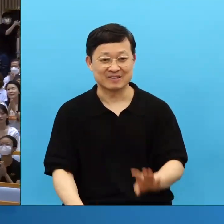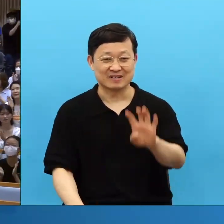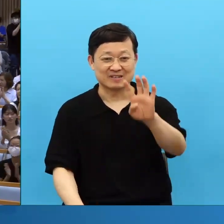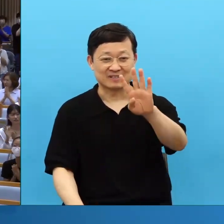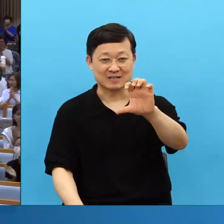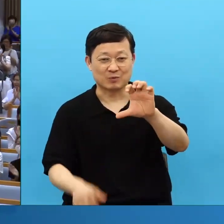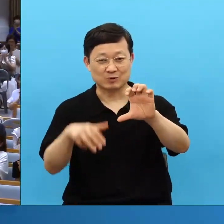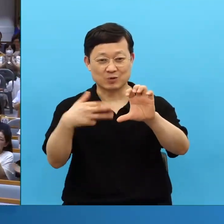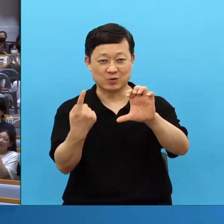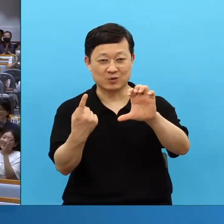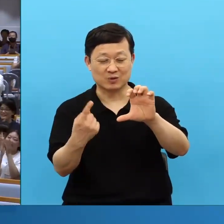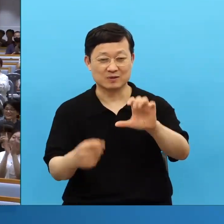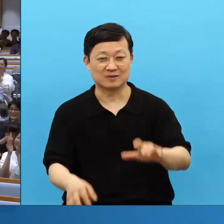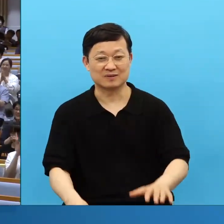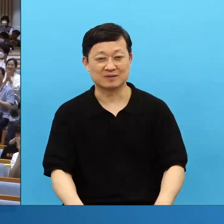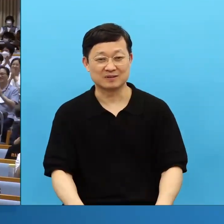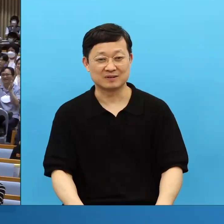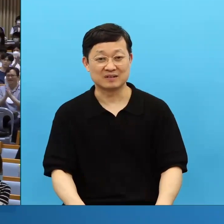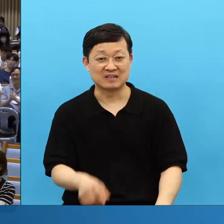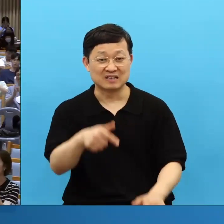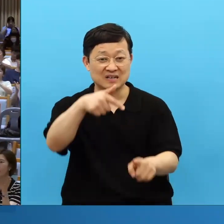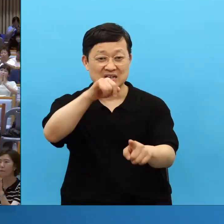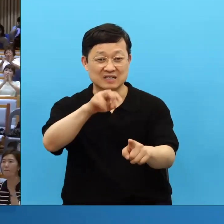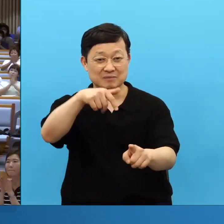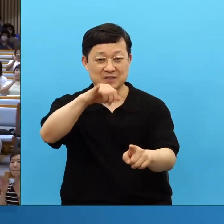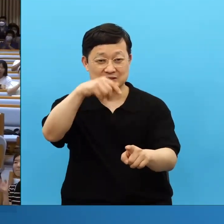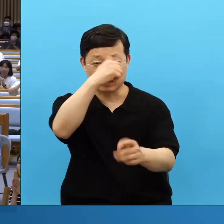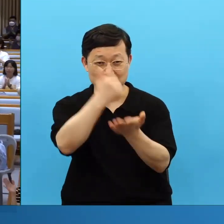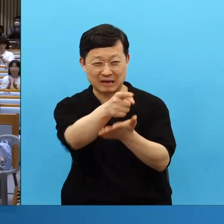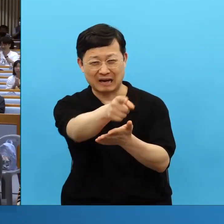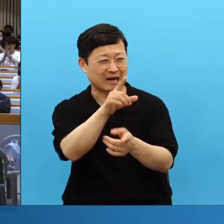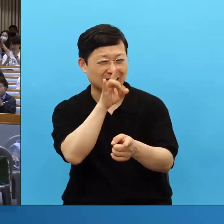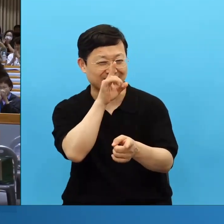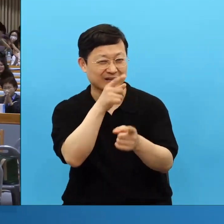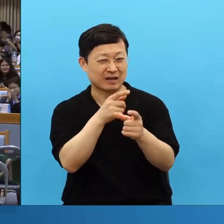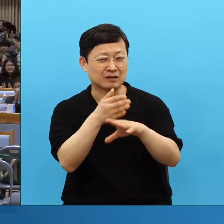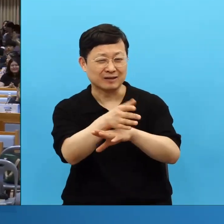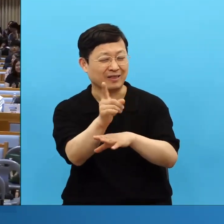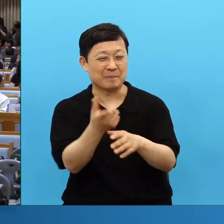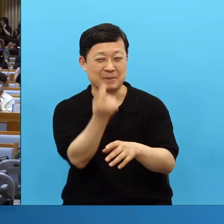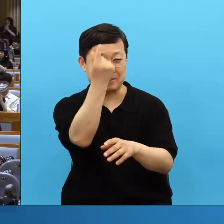45초. 김길수 장로님 그랬지만 숫자 안 나옵니다.